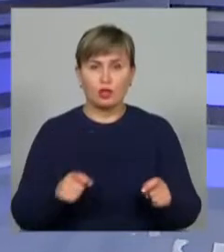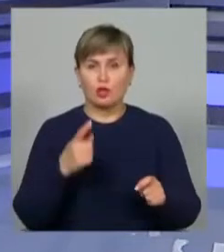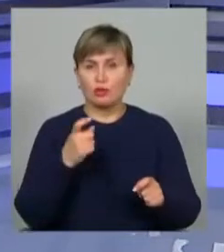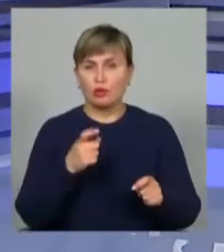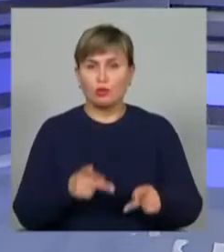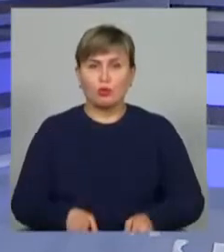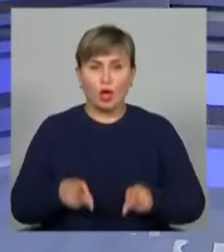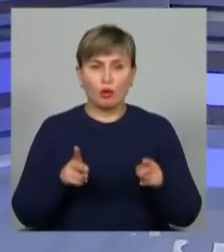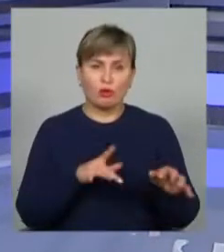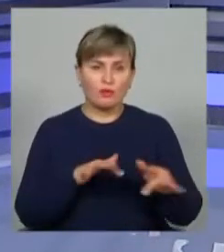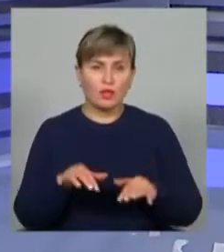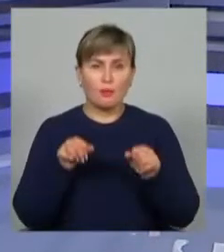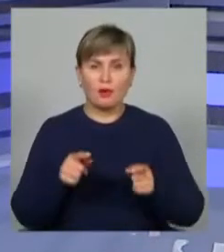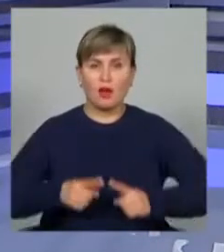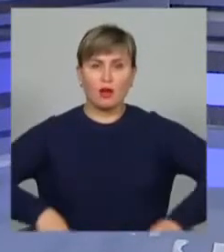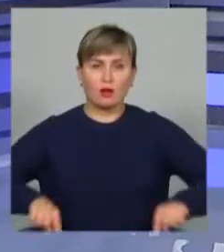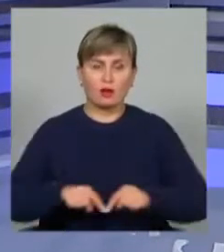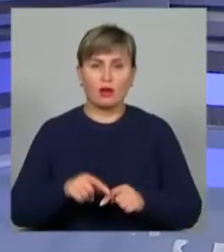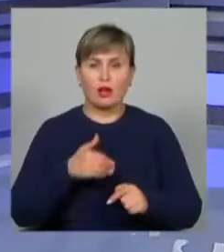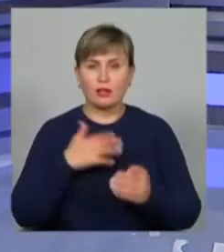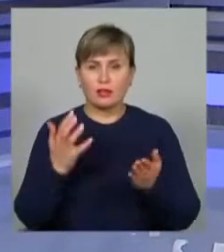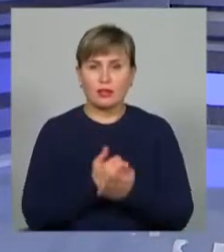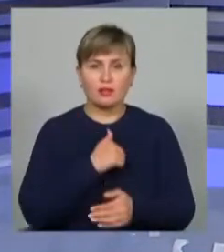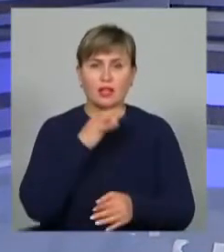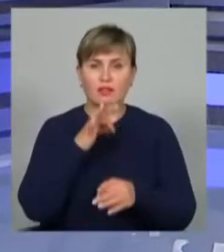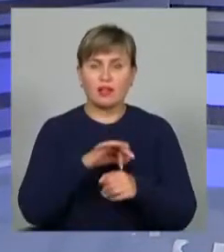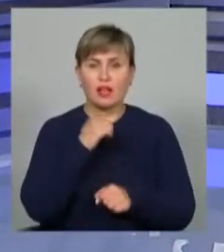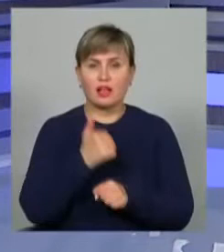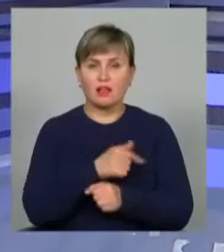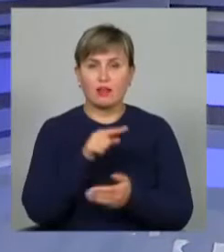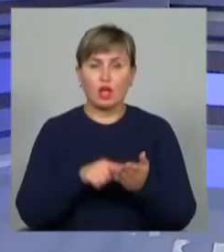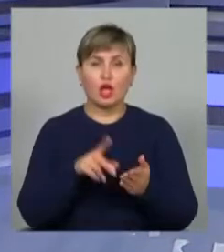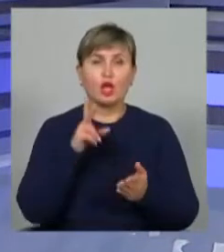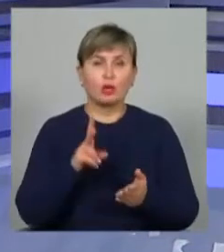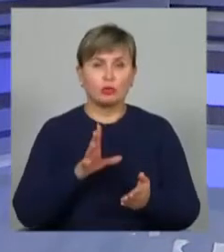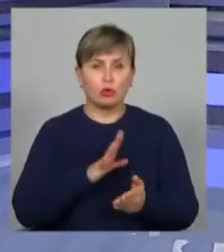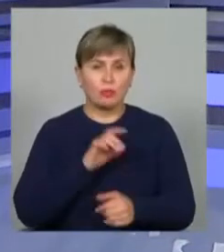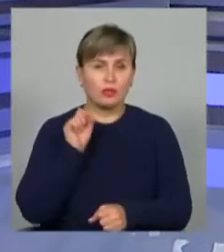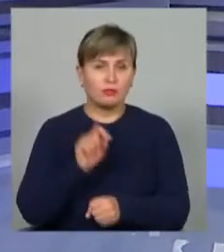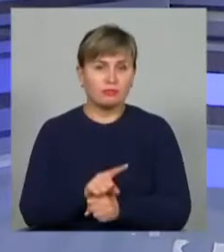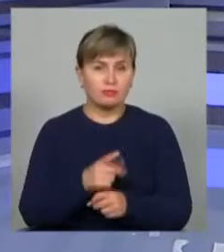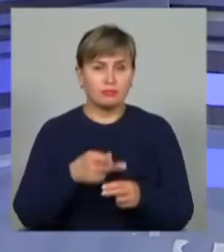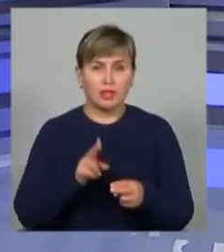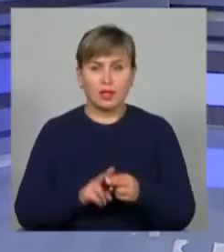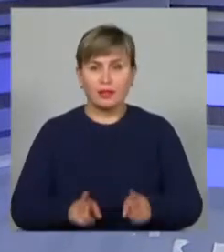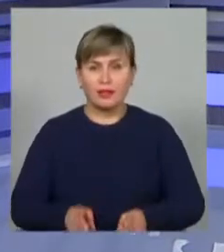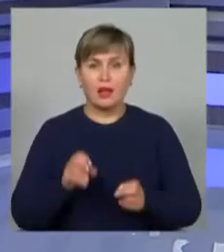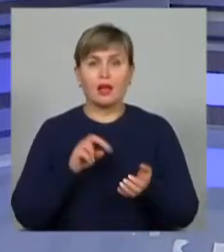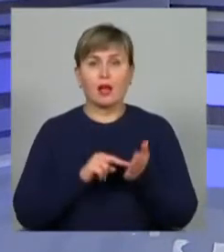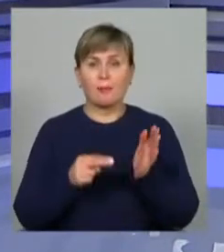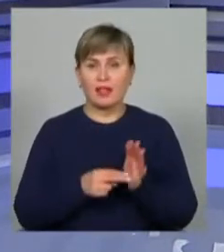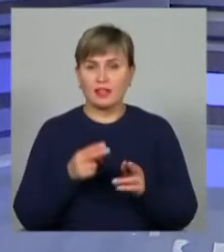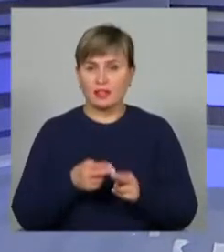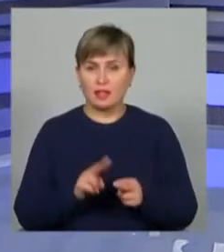уголовных дел. Правоохранители пытаются найти ответ на главный вопрос. Кто именно стоял за этими атаками и как планировалась